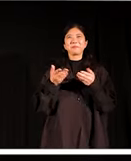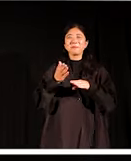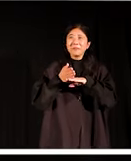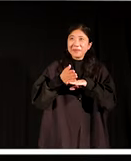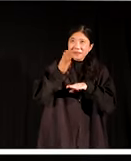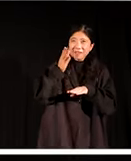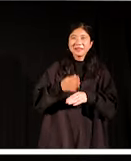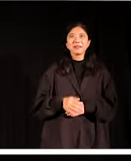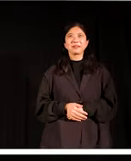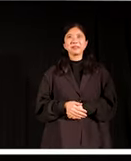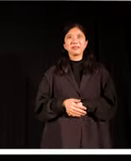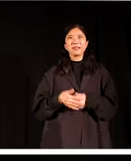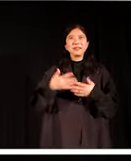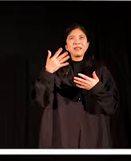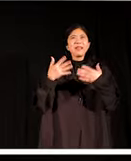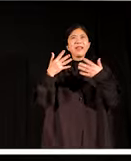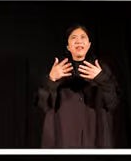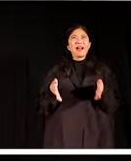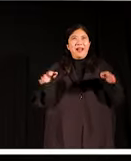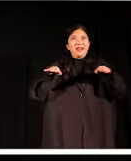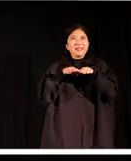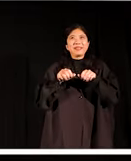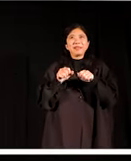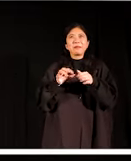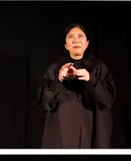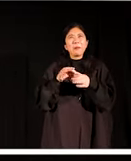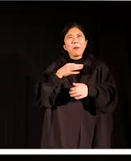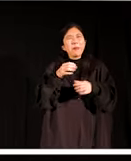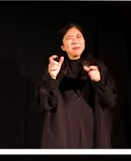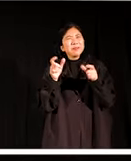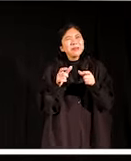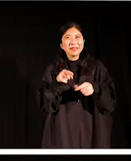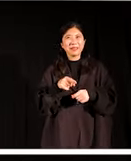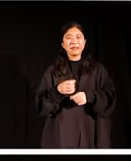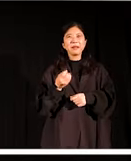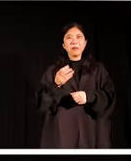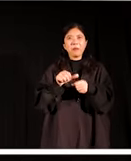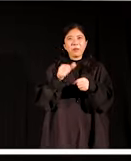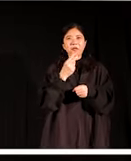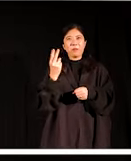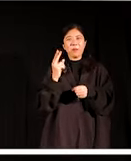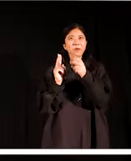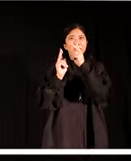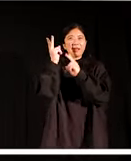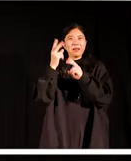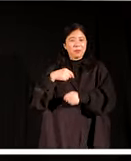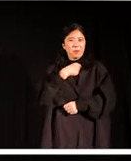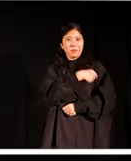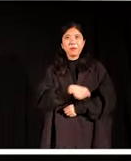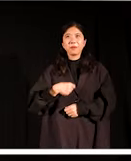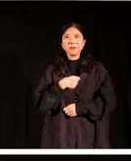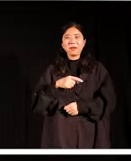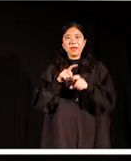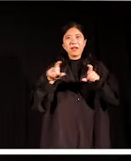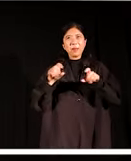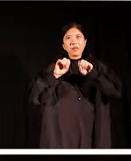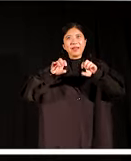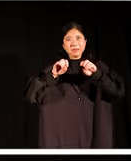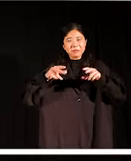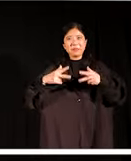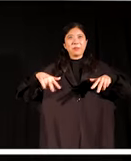ちょっと映画館なので控えめな声になってしまいますけれどもえ本日は令和5年度沖縄の心平和啓発